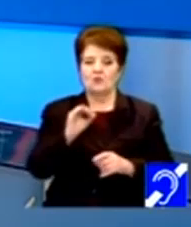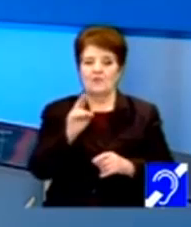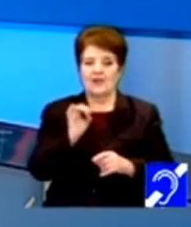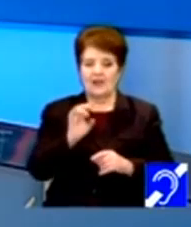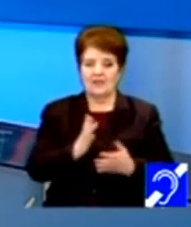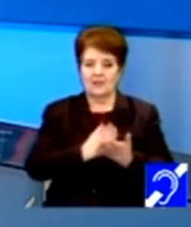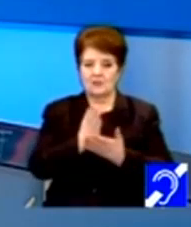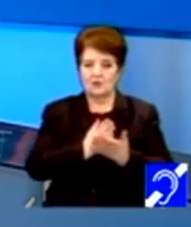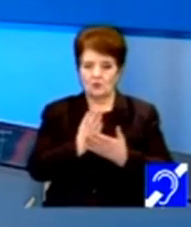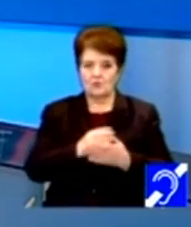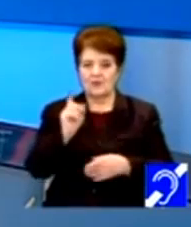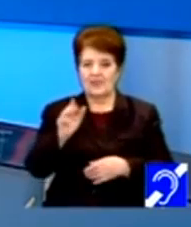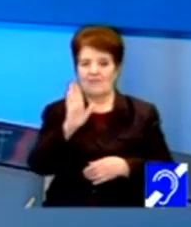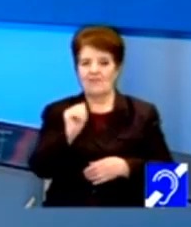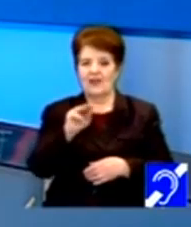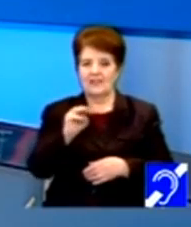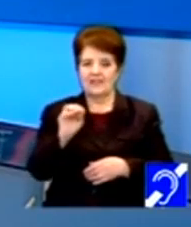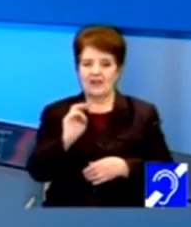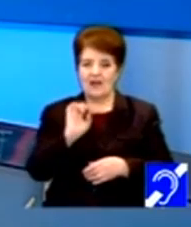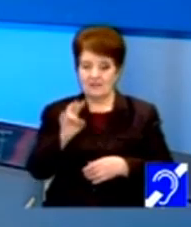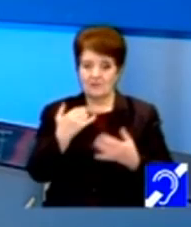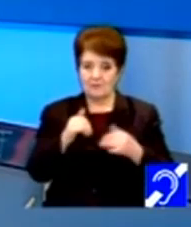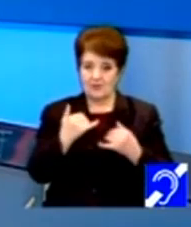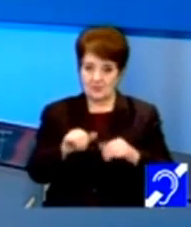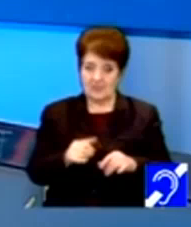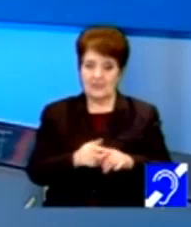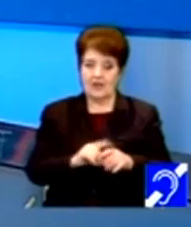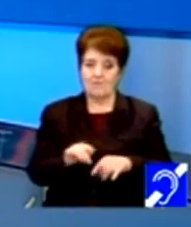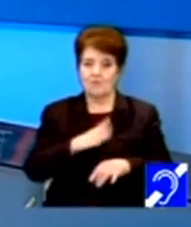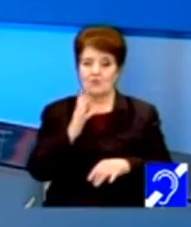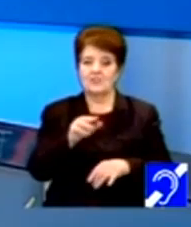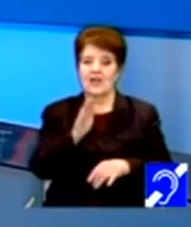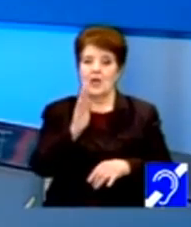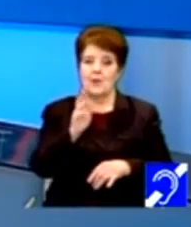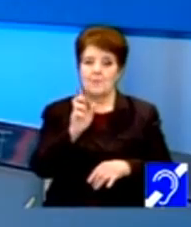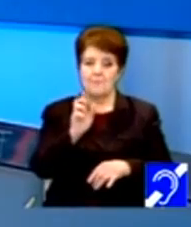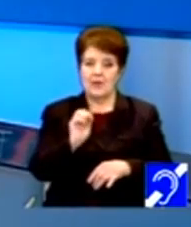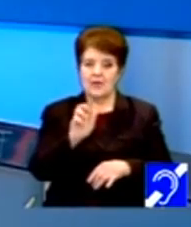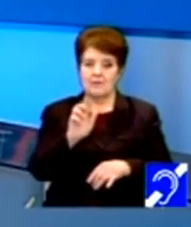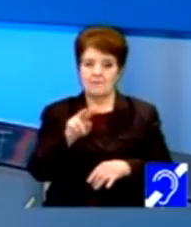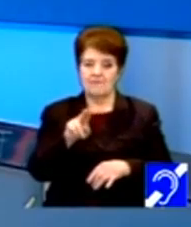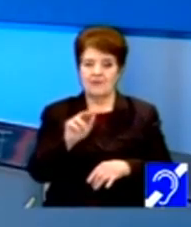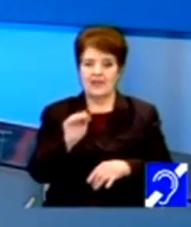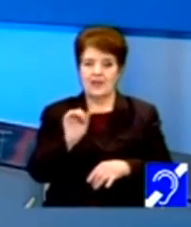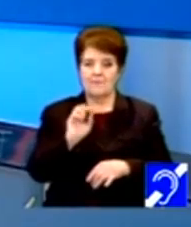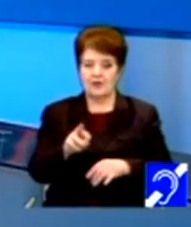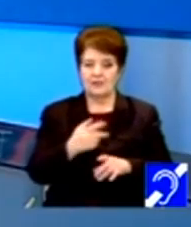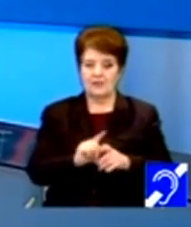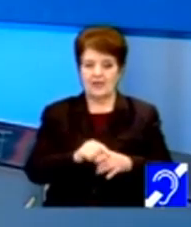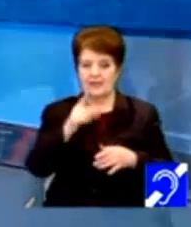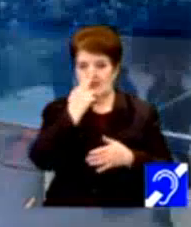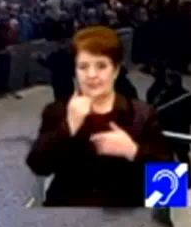oficiat slujba de la miezul nopții de la Vatican. O impresionantă slujbă religioasă a avut loc și la Betleem, locul nașterii lui Isus în tradiția